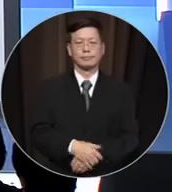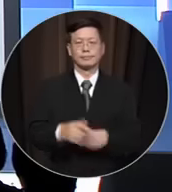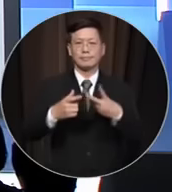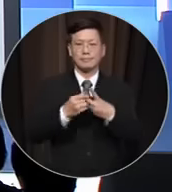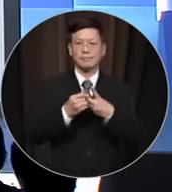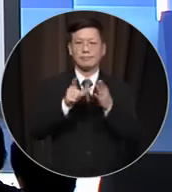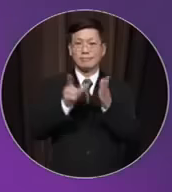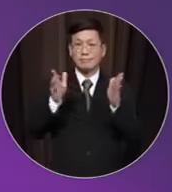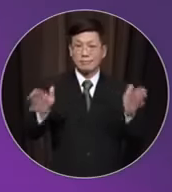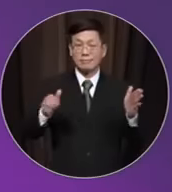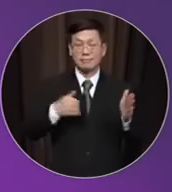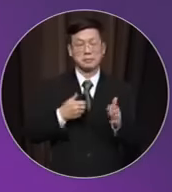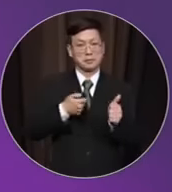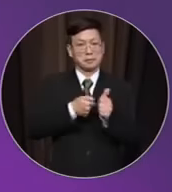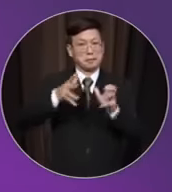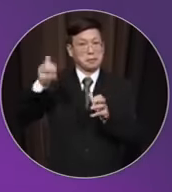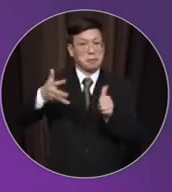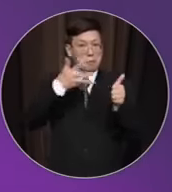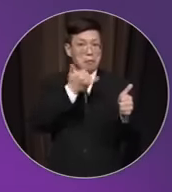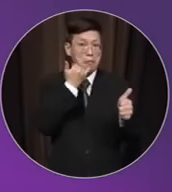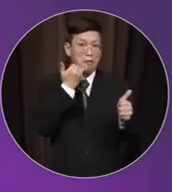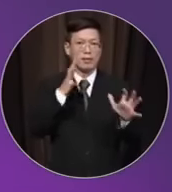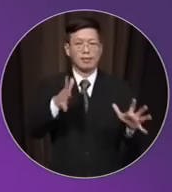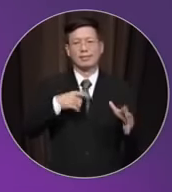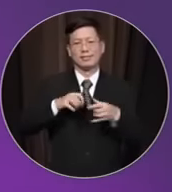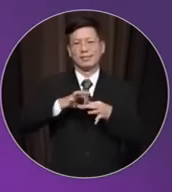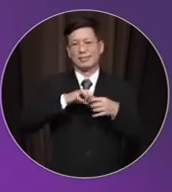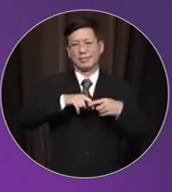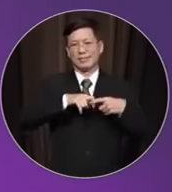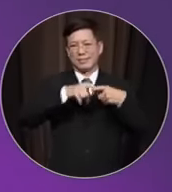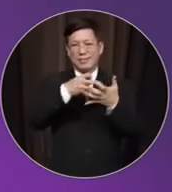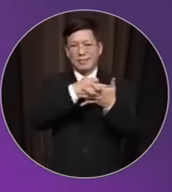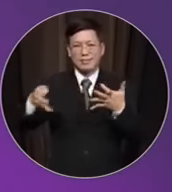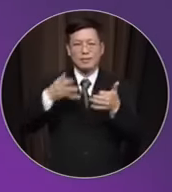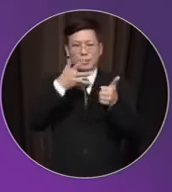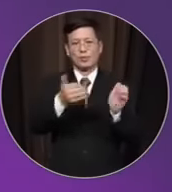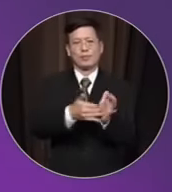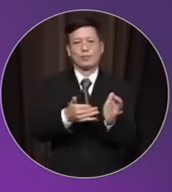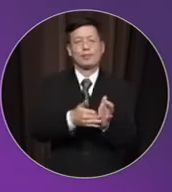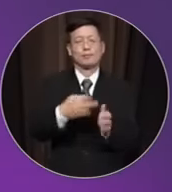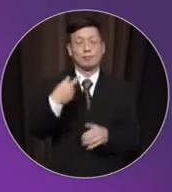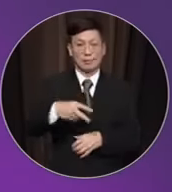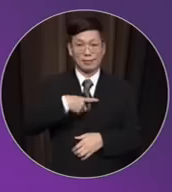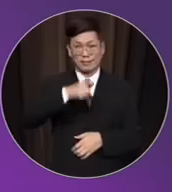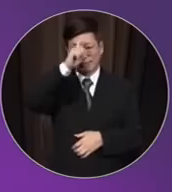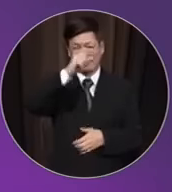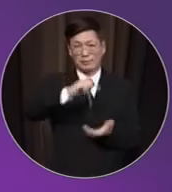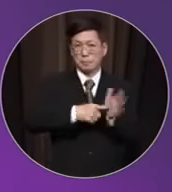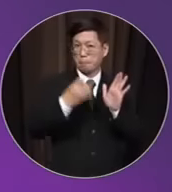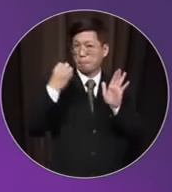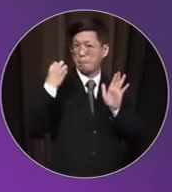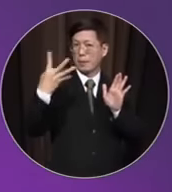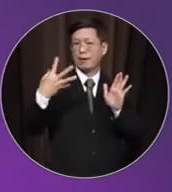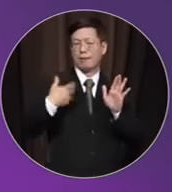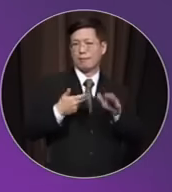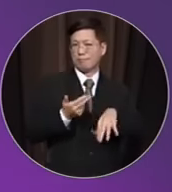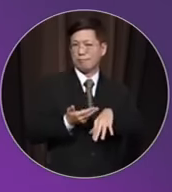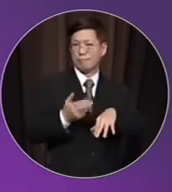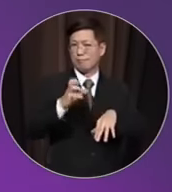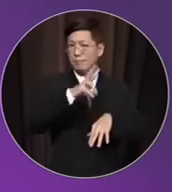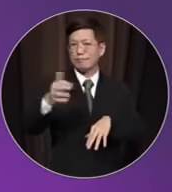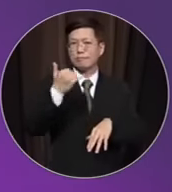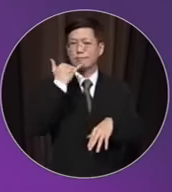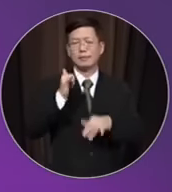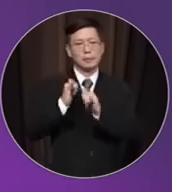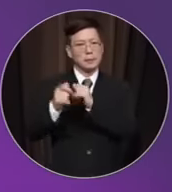阶段副总统给问吗公民联署提问我们已经结束了，当然我们希望借由这样崭新的方式能够更贴近民